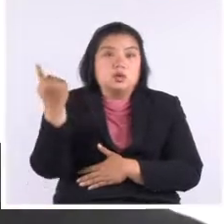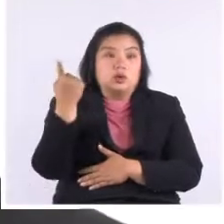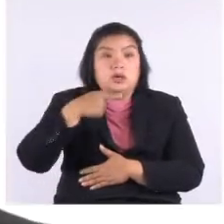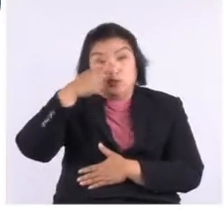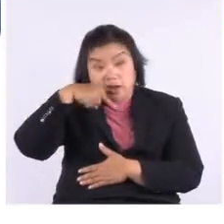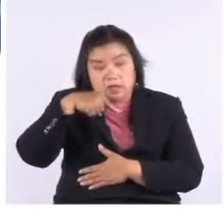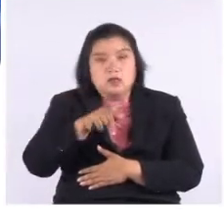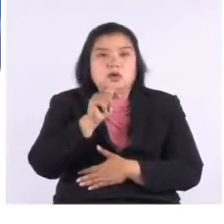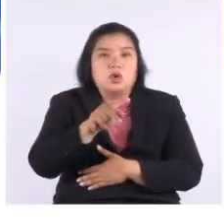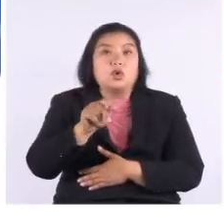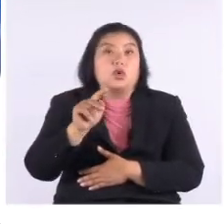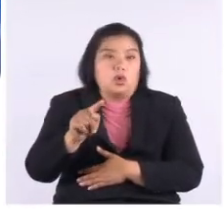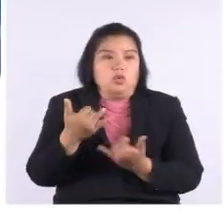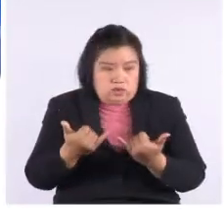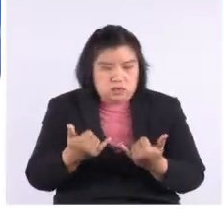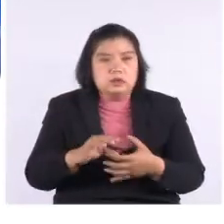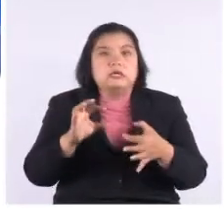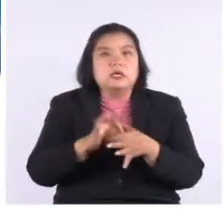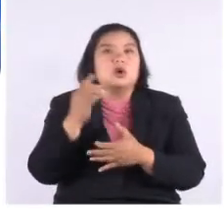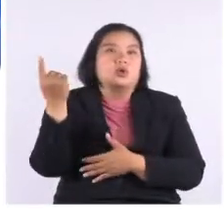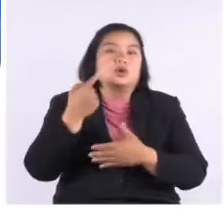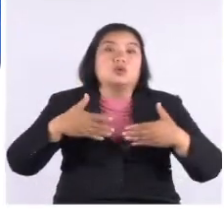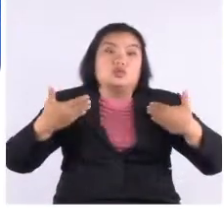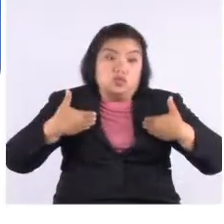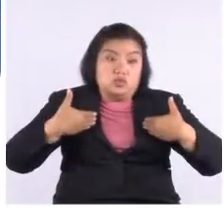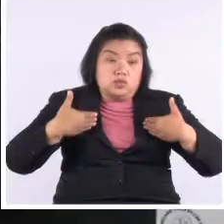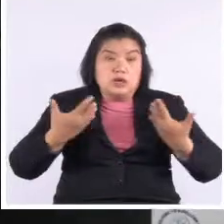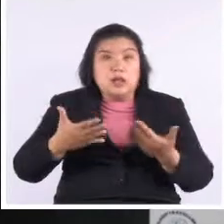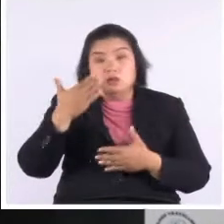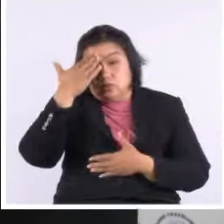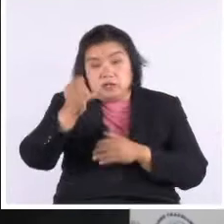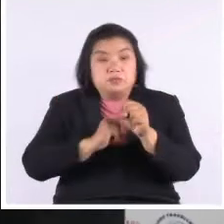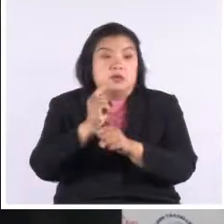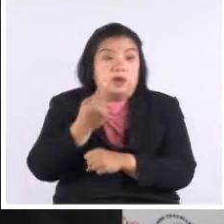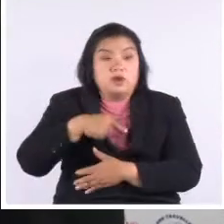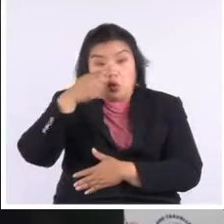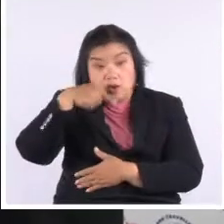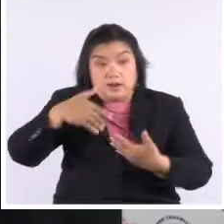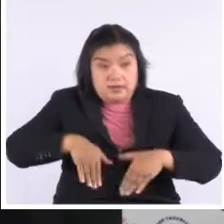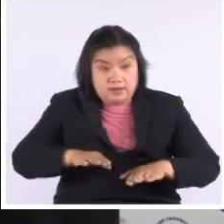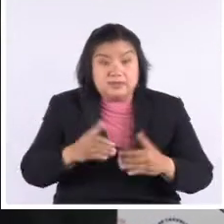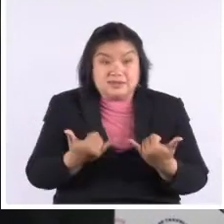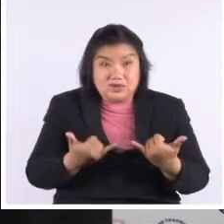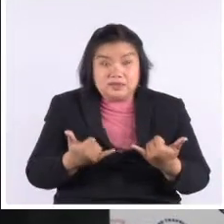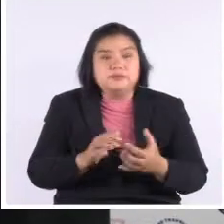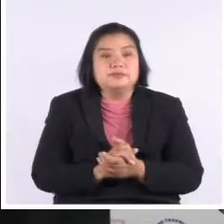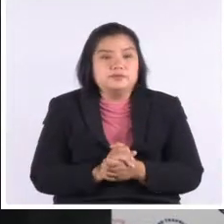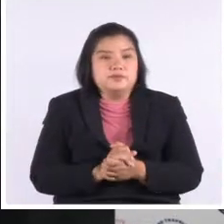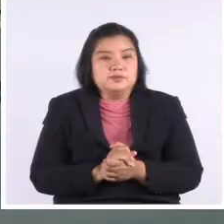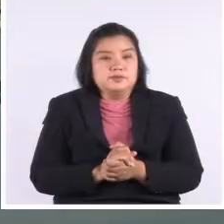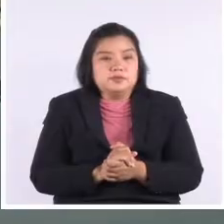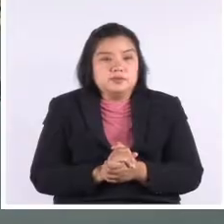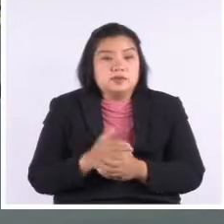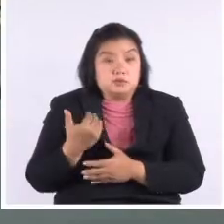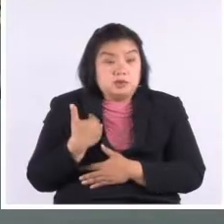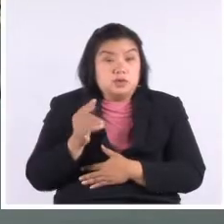ทอนครับเปิดเผยถึงบรรยากาศการท่องเที่ยวในช่วงเทศกาลปีใหม่ของคนไทยในช่วงปีใหม่นี้นะครับคาดว่าจะ